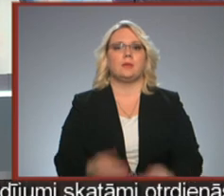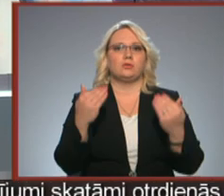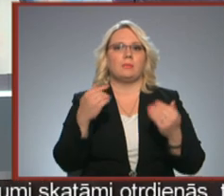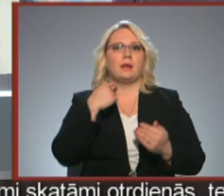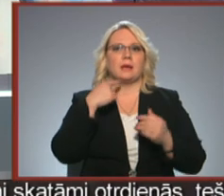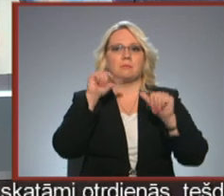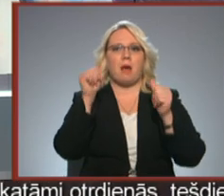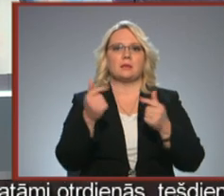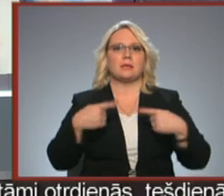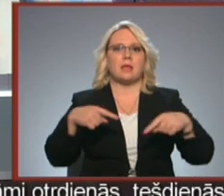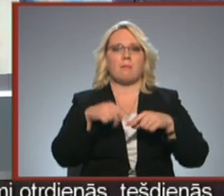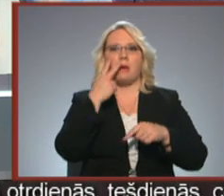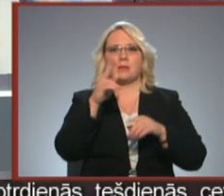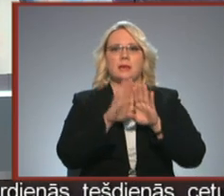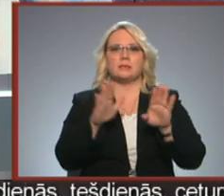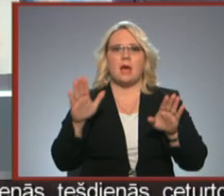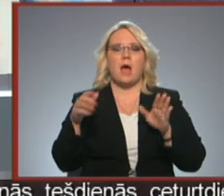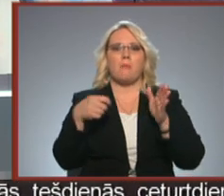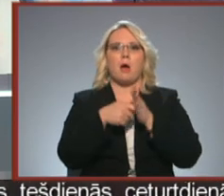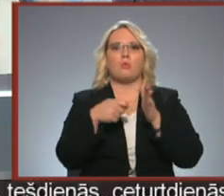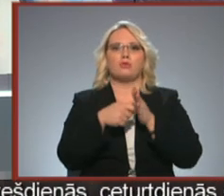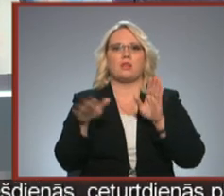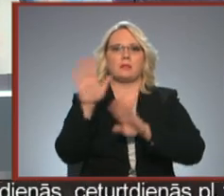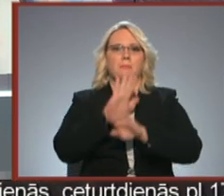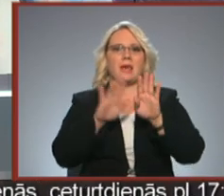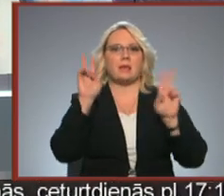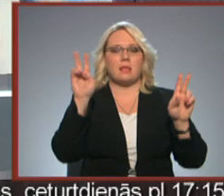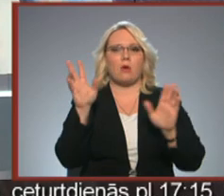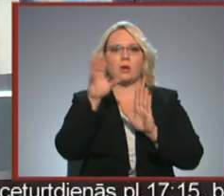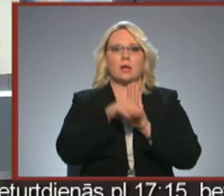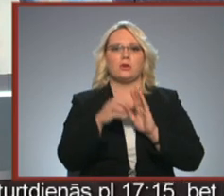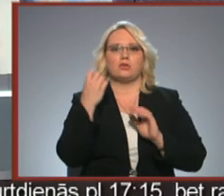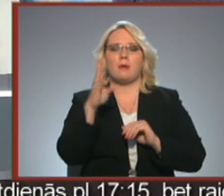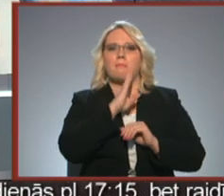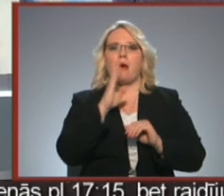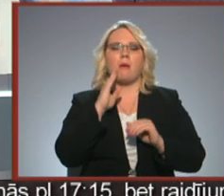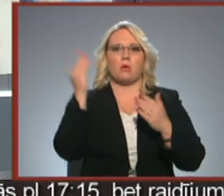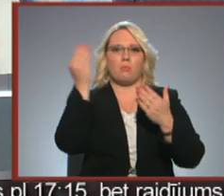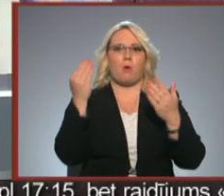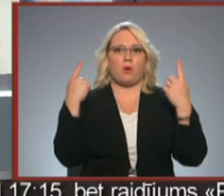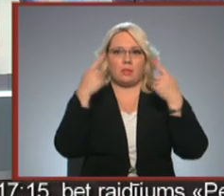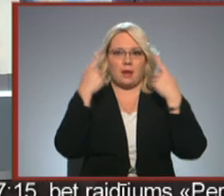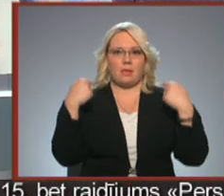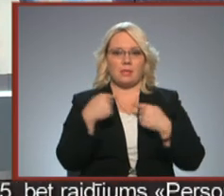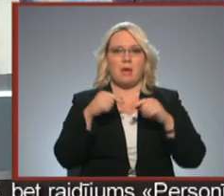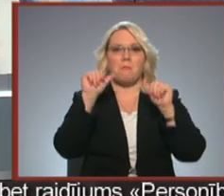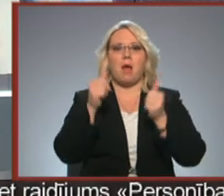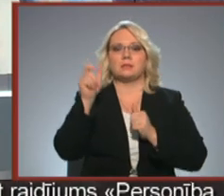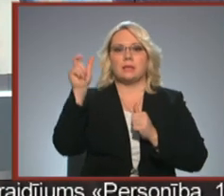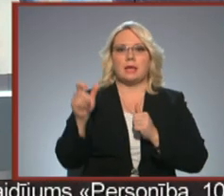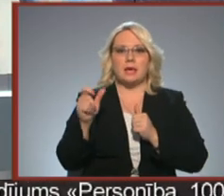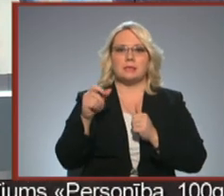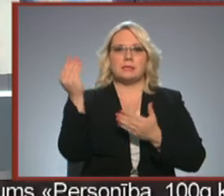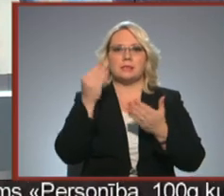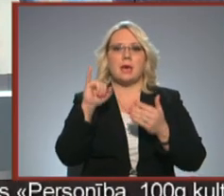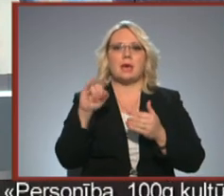Šobrīd Rīgas mākslas telpā apskatām izstādi Barošanas miglā, kurā iekļauti 14 māmiņu portreti. Māksliniece Rasa